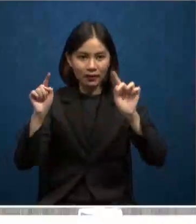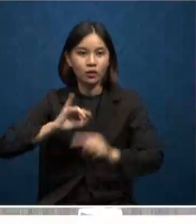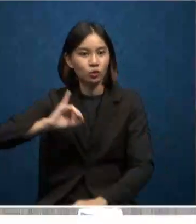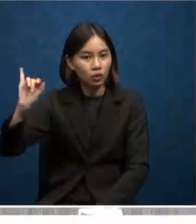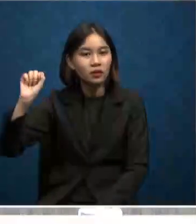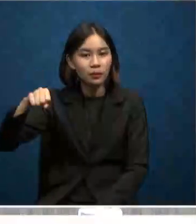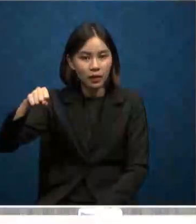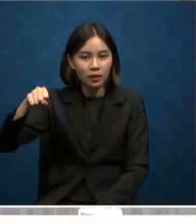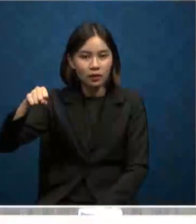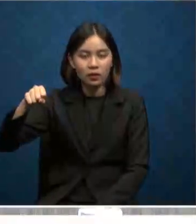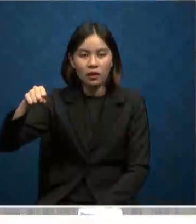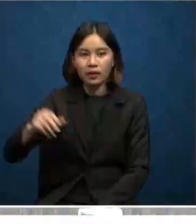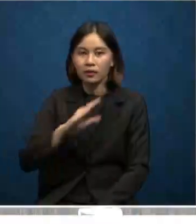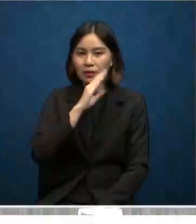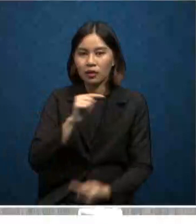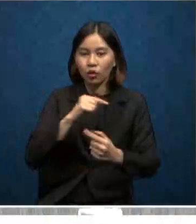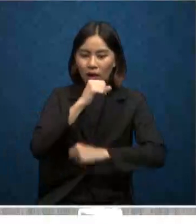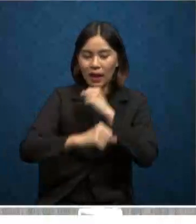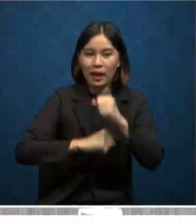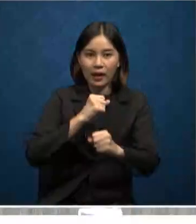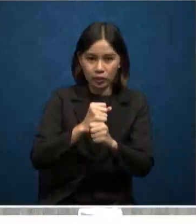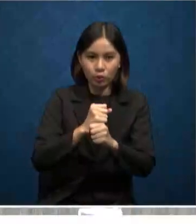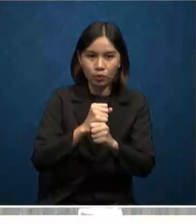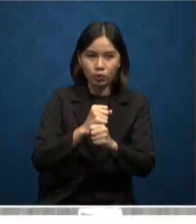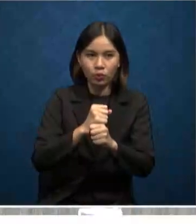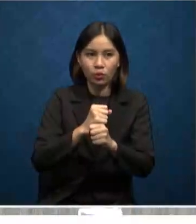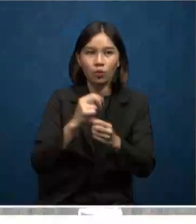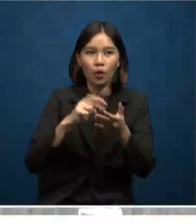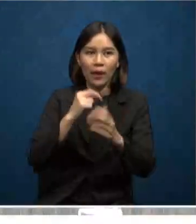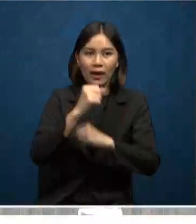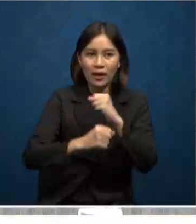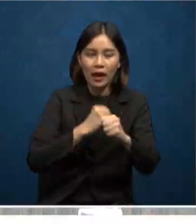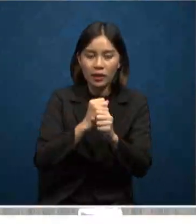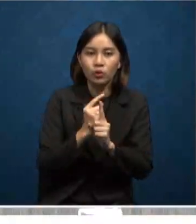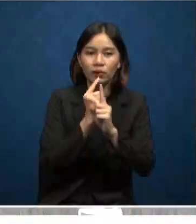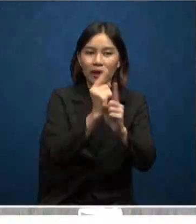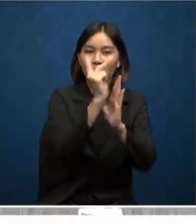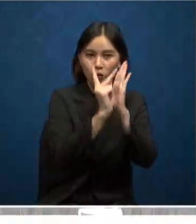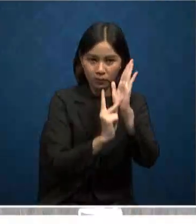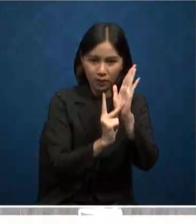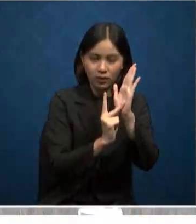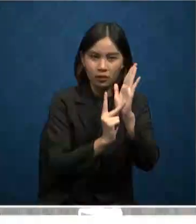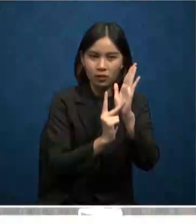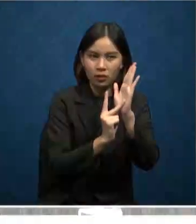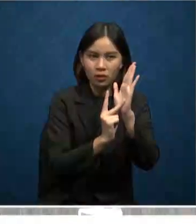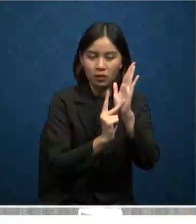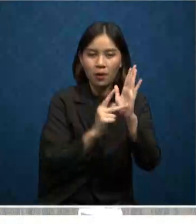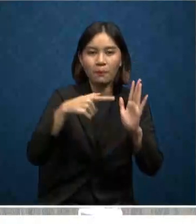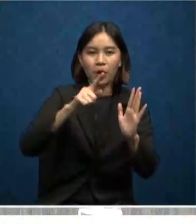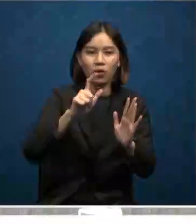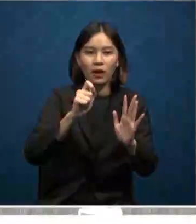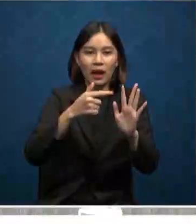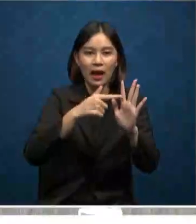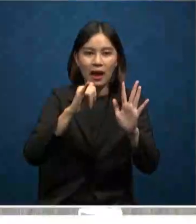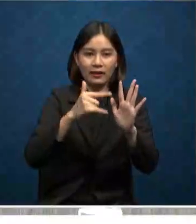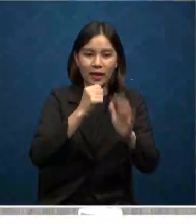ใช่หรือไม่ถ้าพูดถึงอายุความแล้วเนี่ยย่อมหมายถึงอายุความตามกฎหมายปอาญาจะเป็